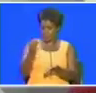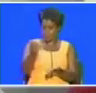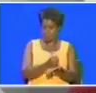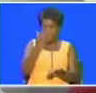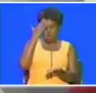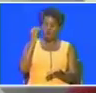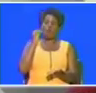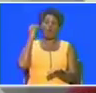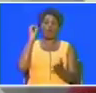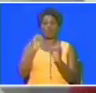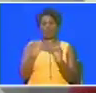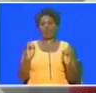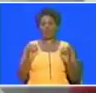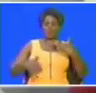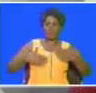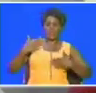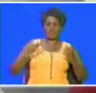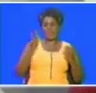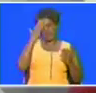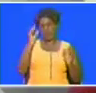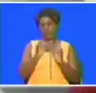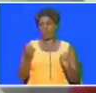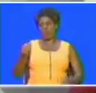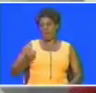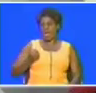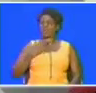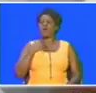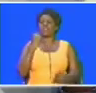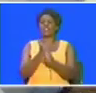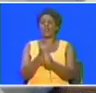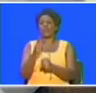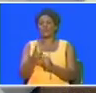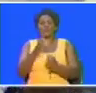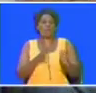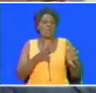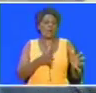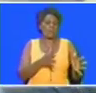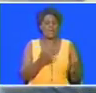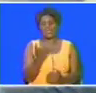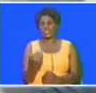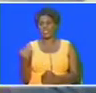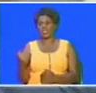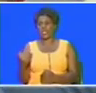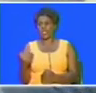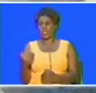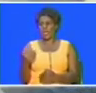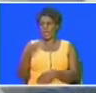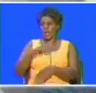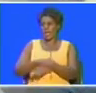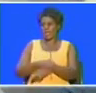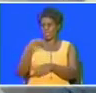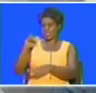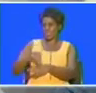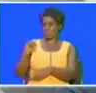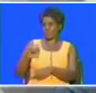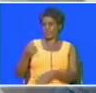kwao ni wapi, ujui tabia zake. Wewe unaambiwa tu, "Oh, kuna msichana hapa anataka kazi." Alafu baadaye unapata watoto wako pale vijana wanapata madhara. Ama